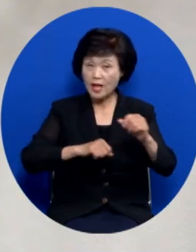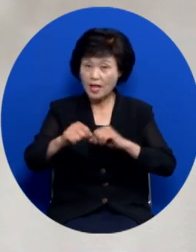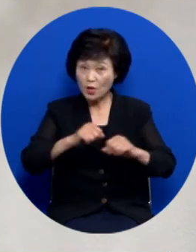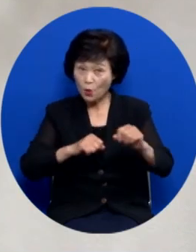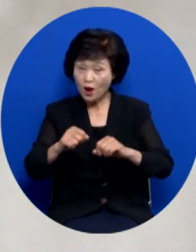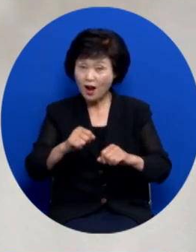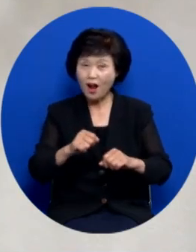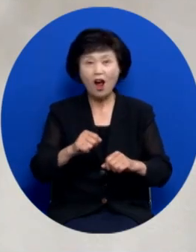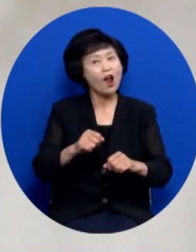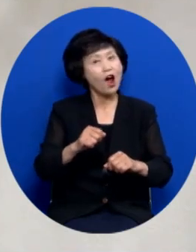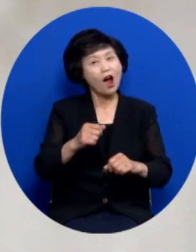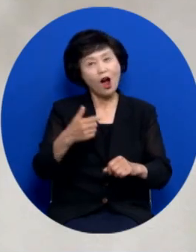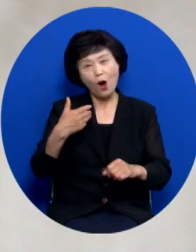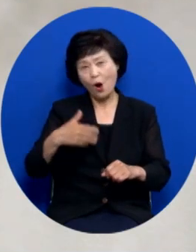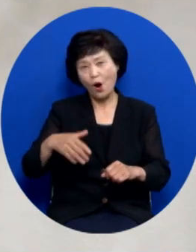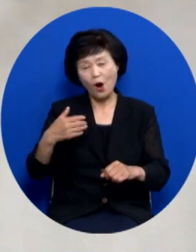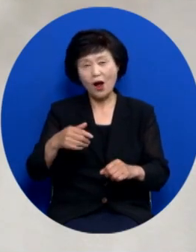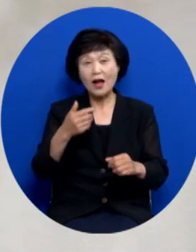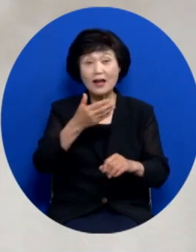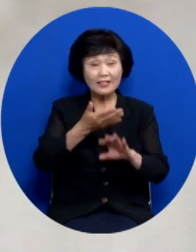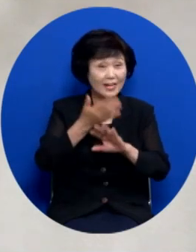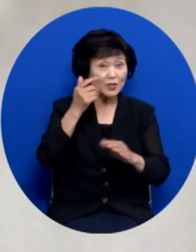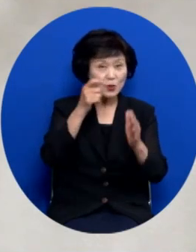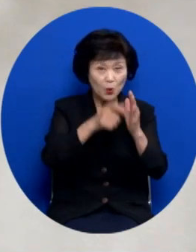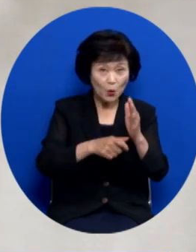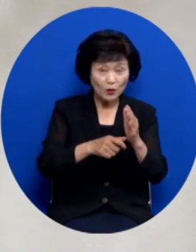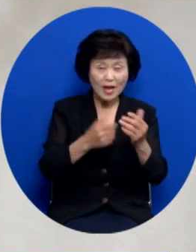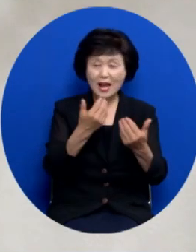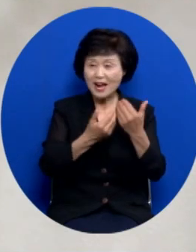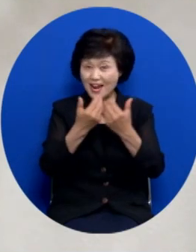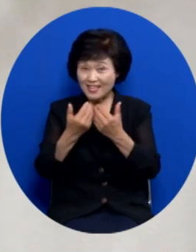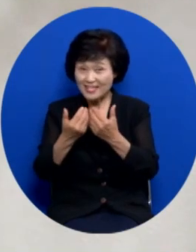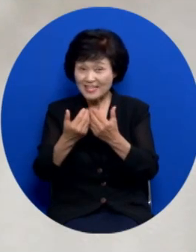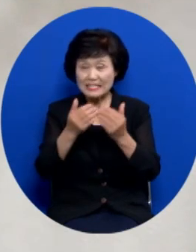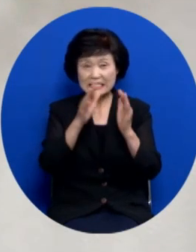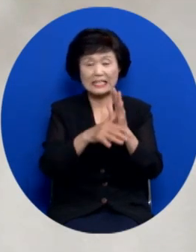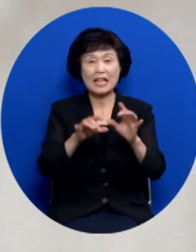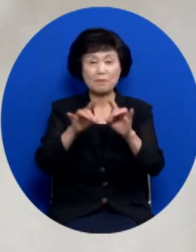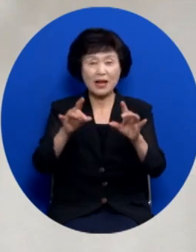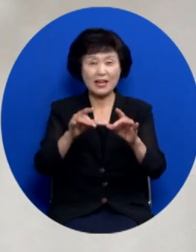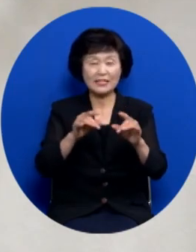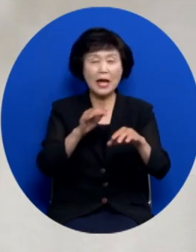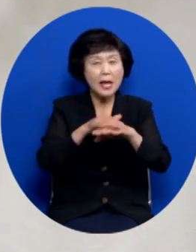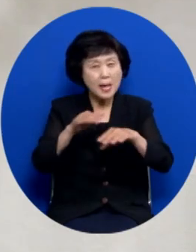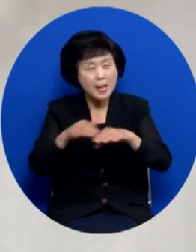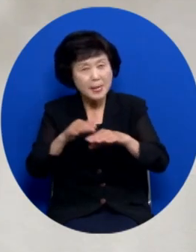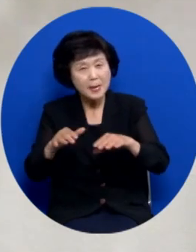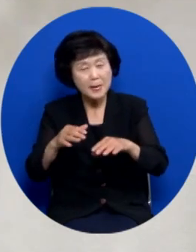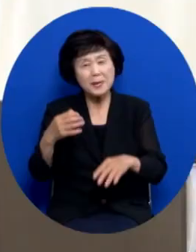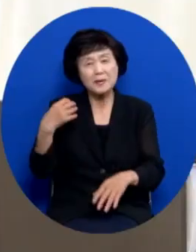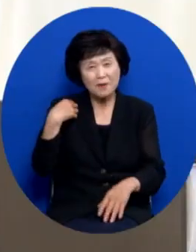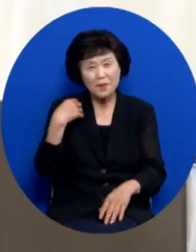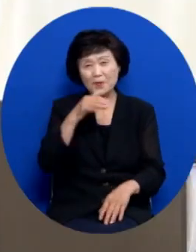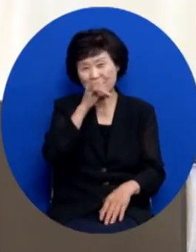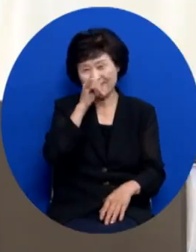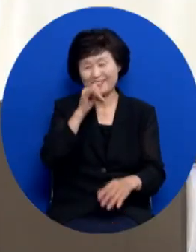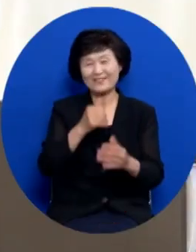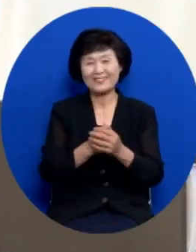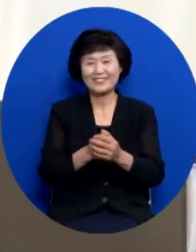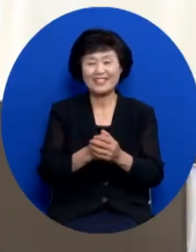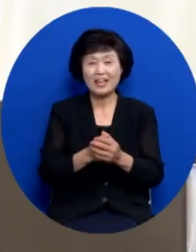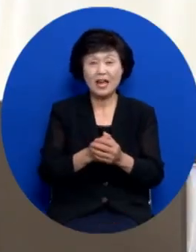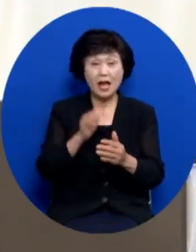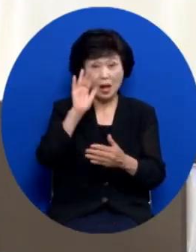보트라고 그럴까요? 다른 교단에 갈등이 있을 때마다 중재 역할을 해오는 게 전통적으로 이렇게 있었습니다.